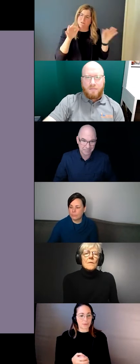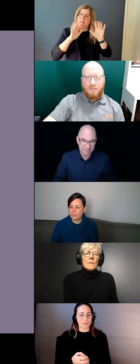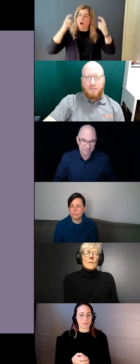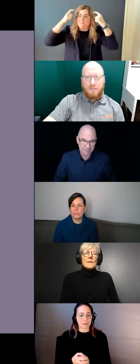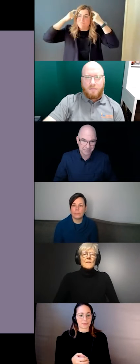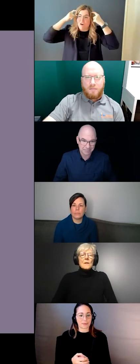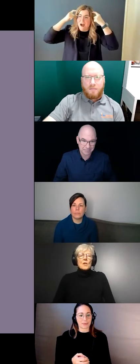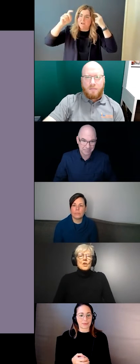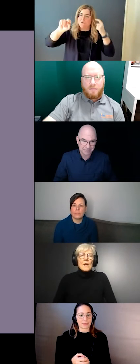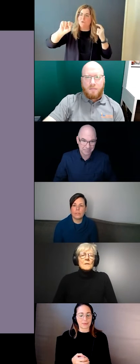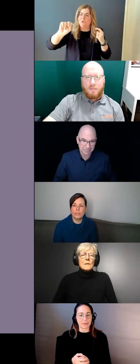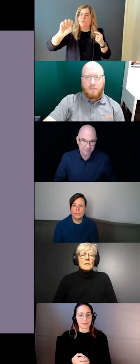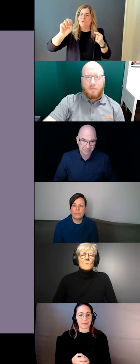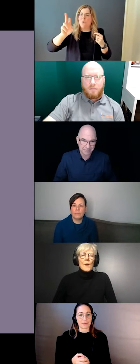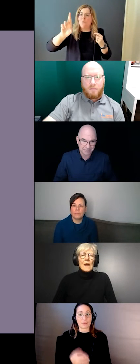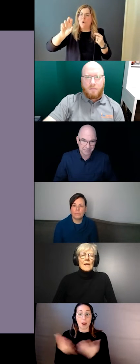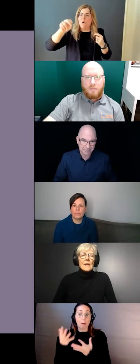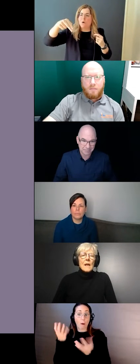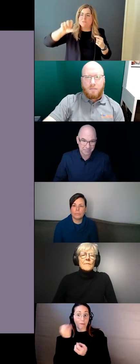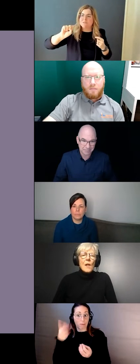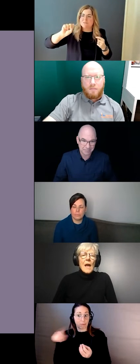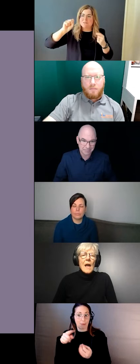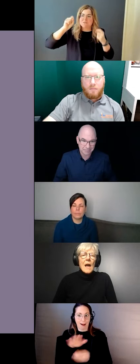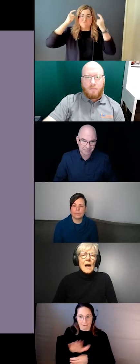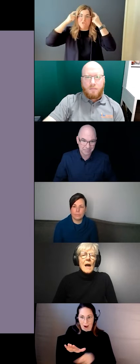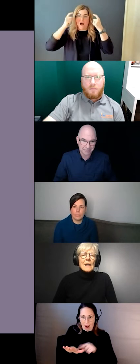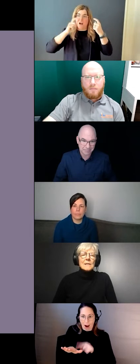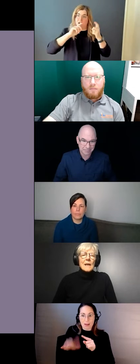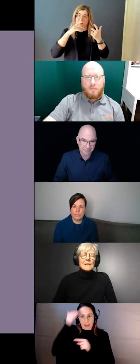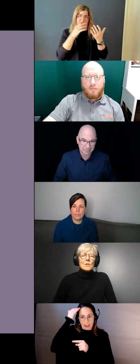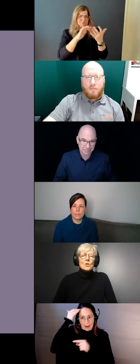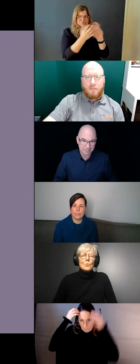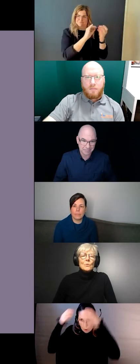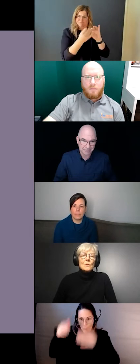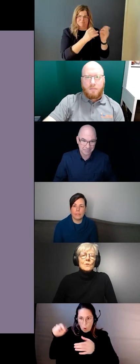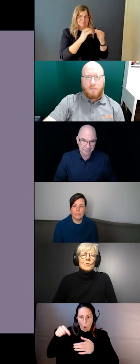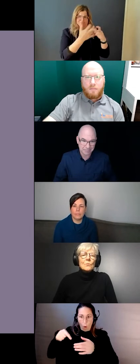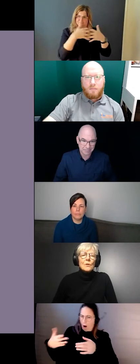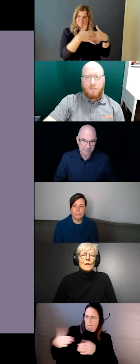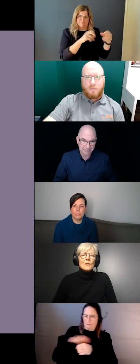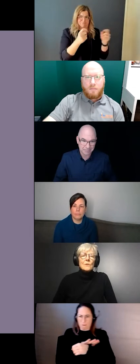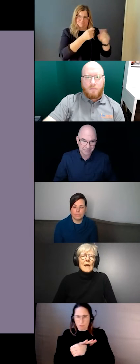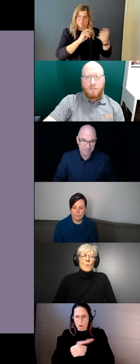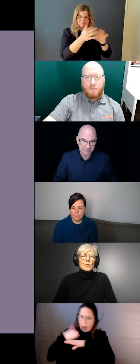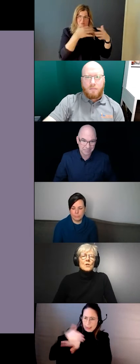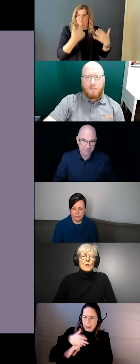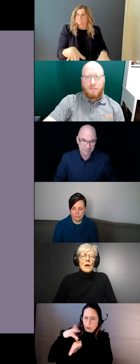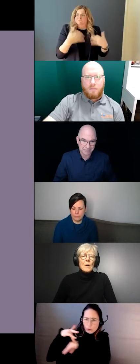Ils ont dit qu'un enfant, son cerveau, a plein accès à l'apprentissage